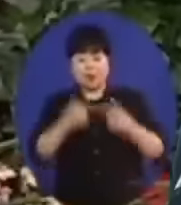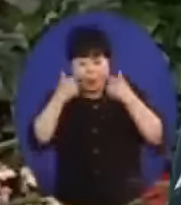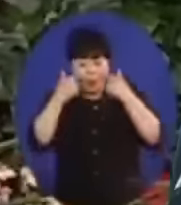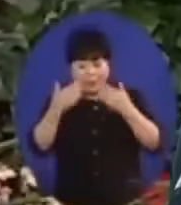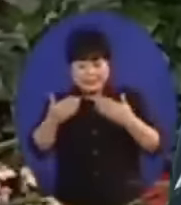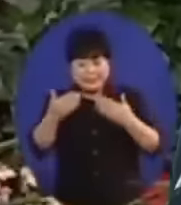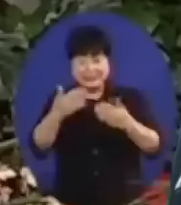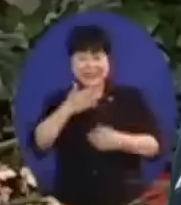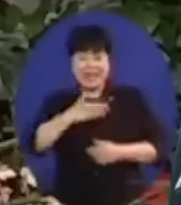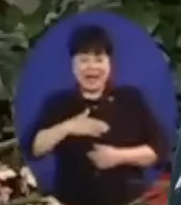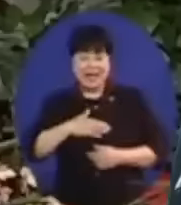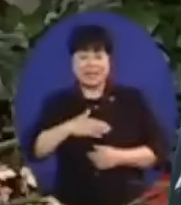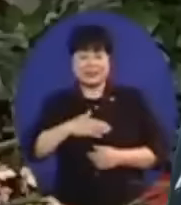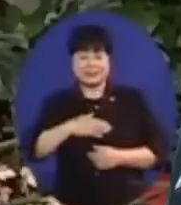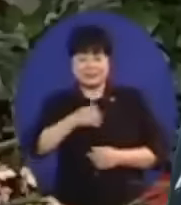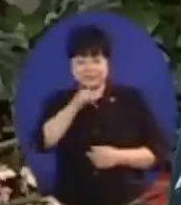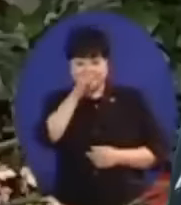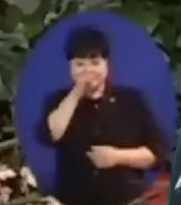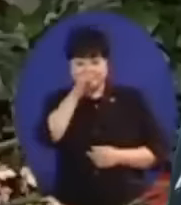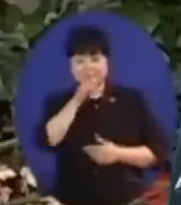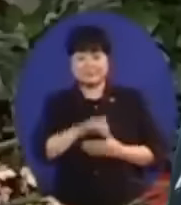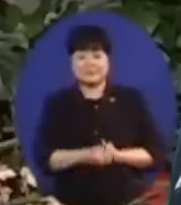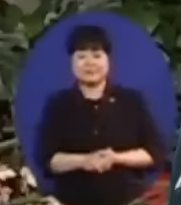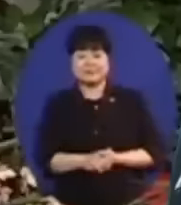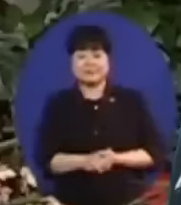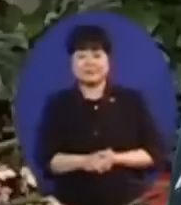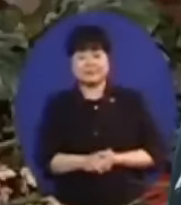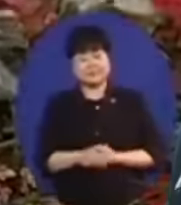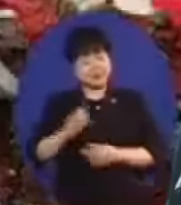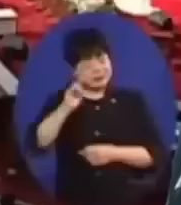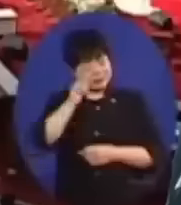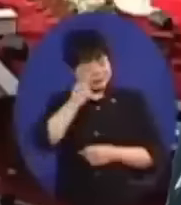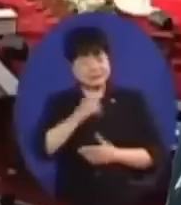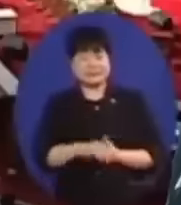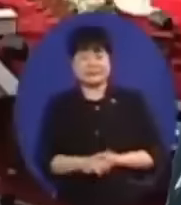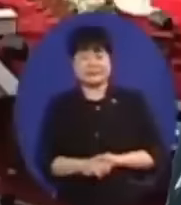확실히 알 수 있는 분은 별로 없을 것입니다.